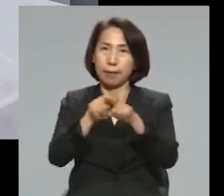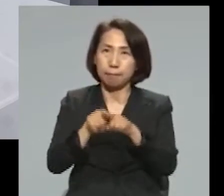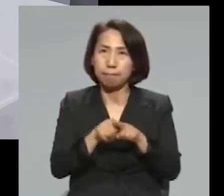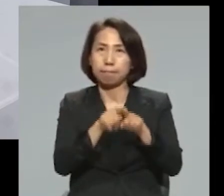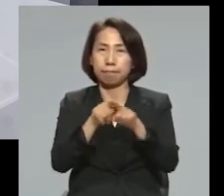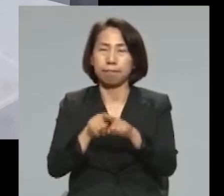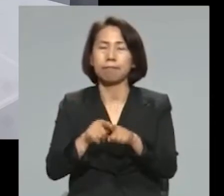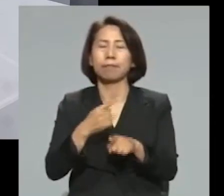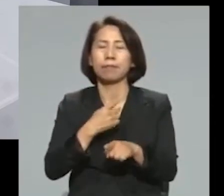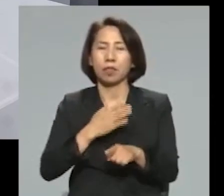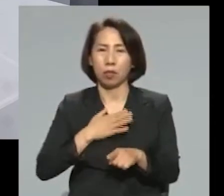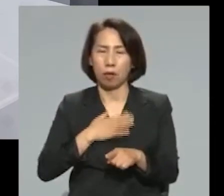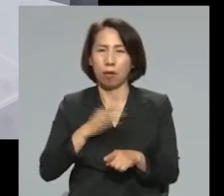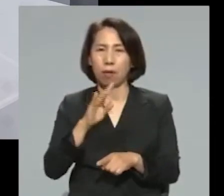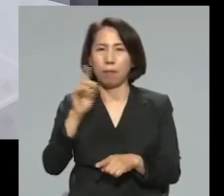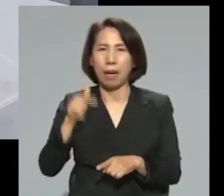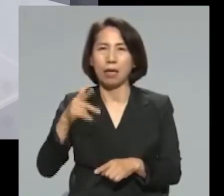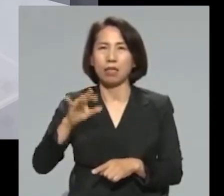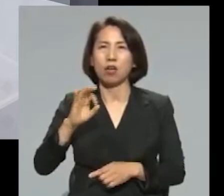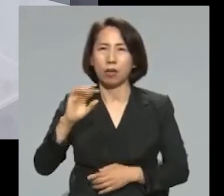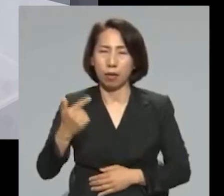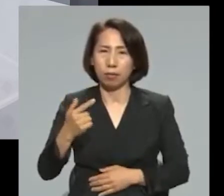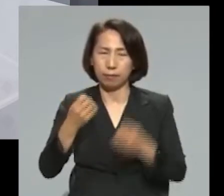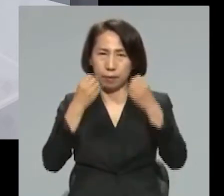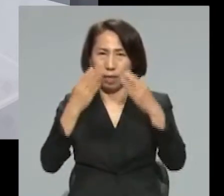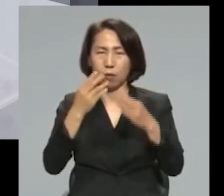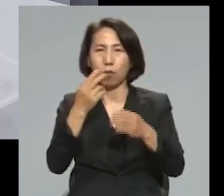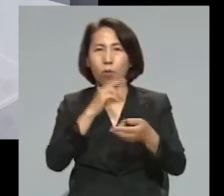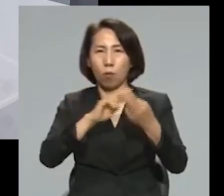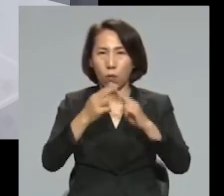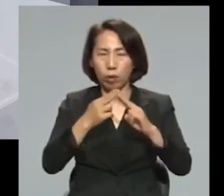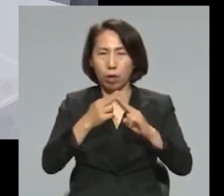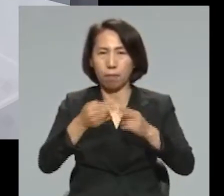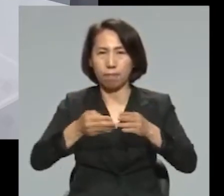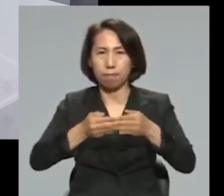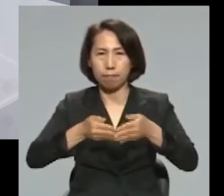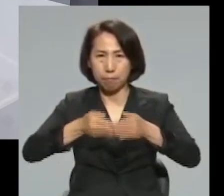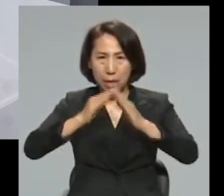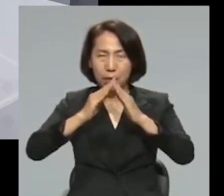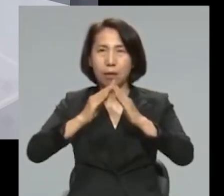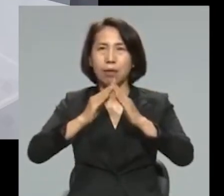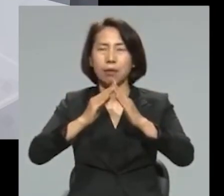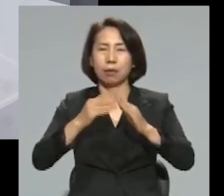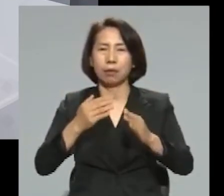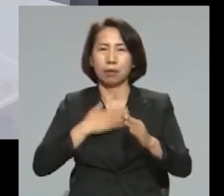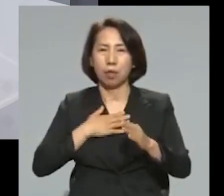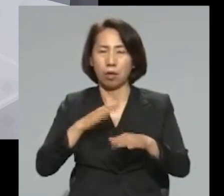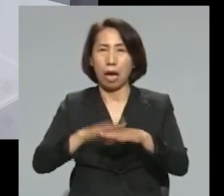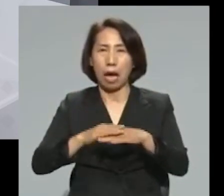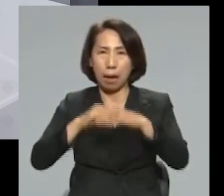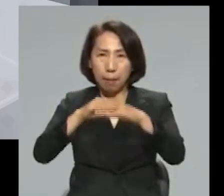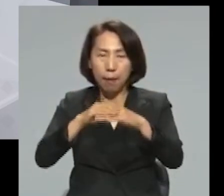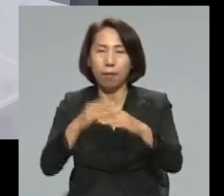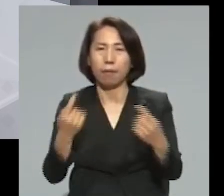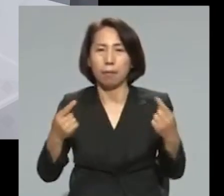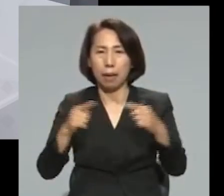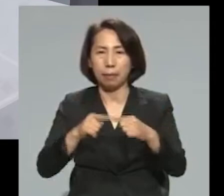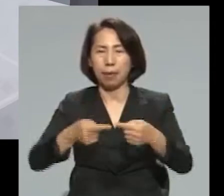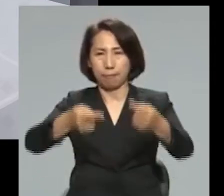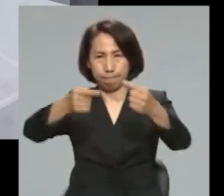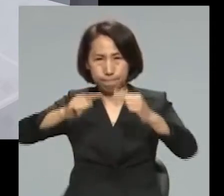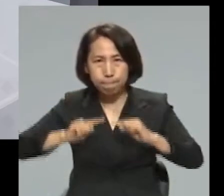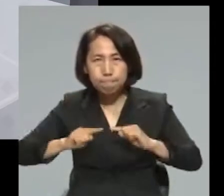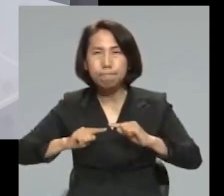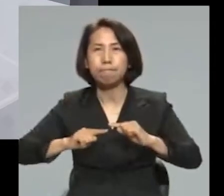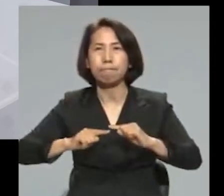동고동락해온 저 박정현 새로운 고령을 건설하는데 저와 손잡고 동참해 주실